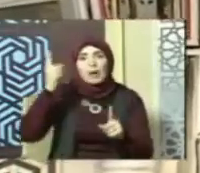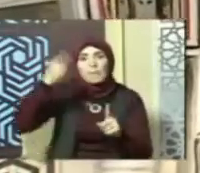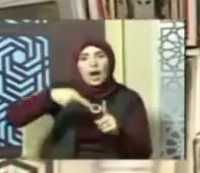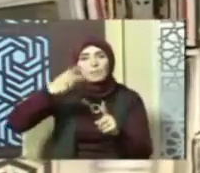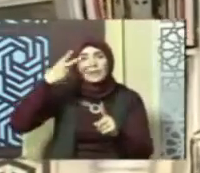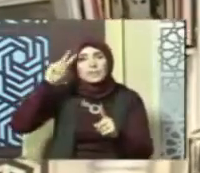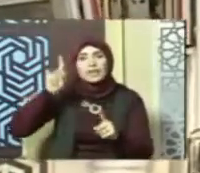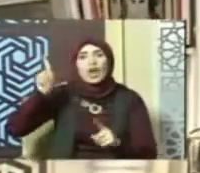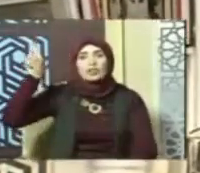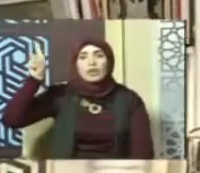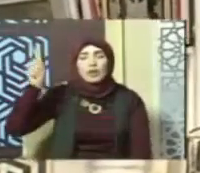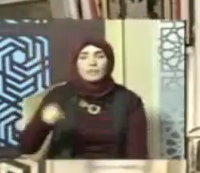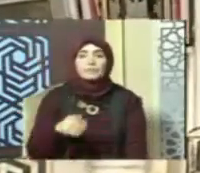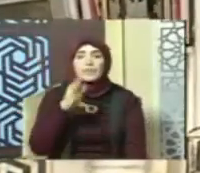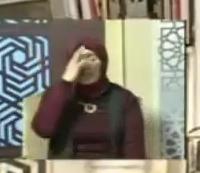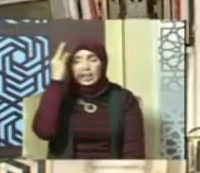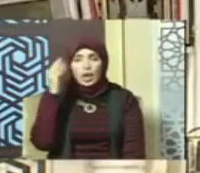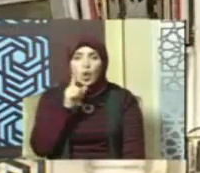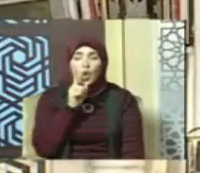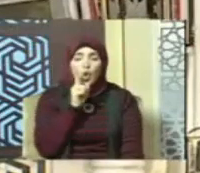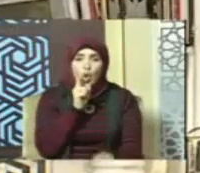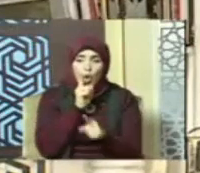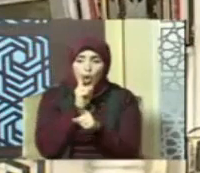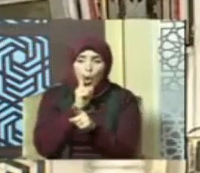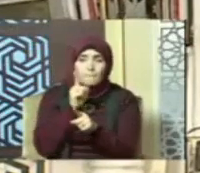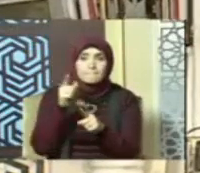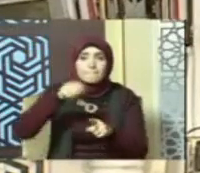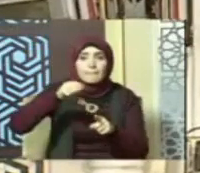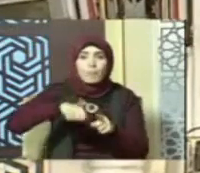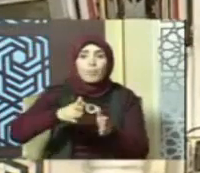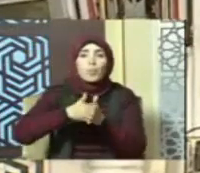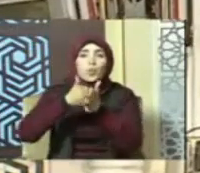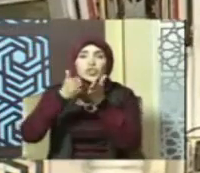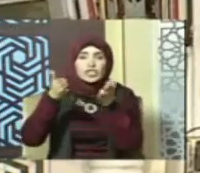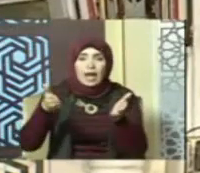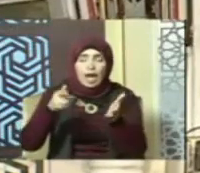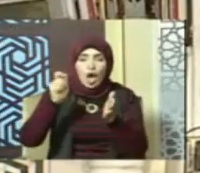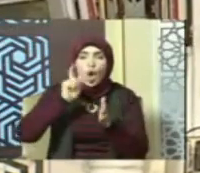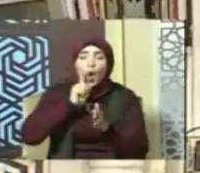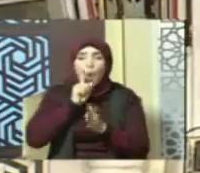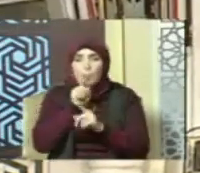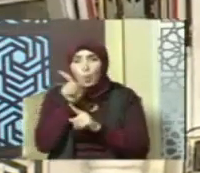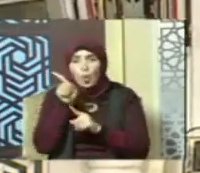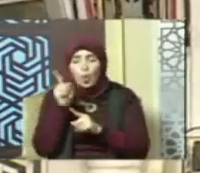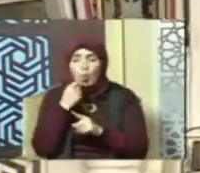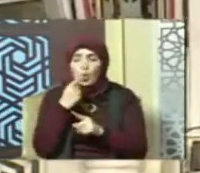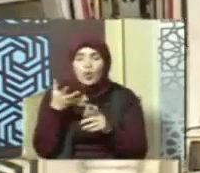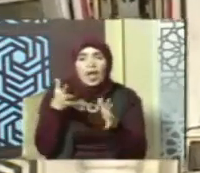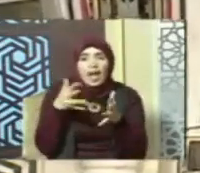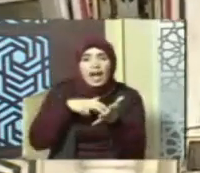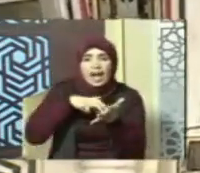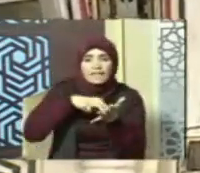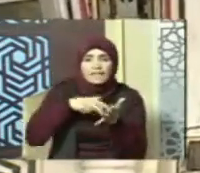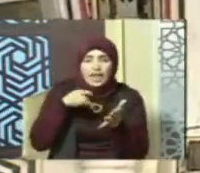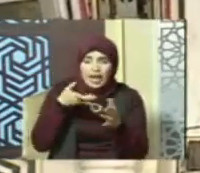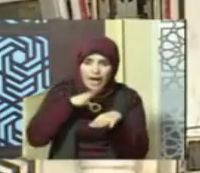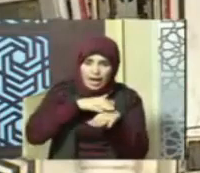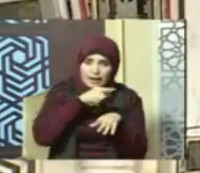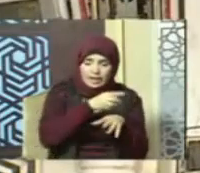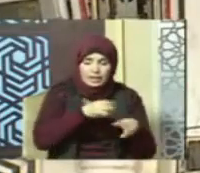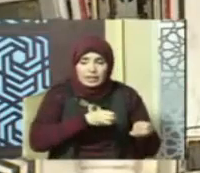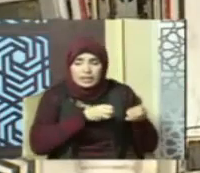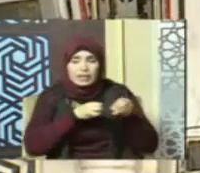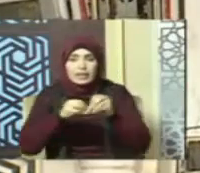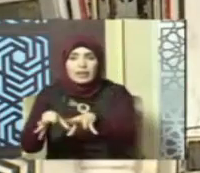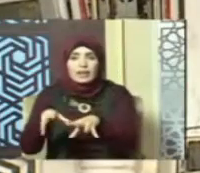الماء، ورب العزة يقول لأم موسى: فإذا خفت عليه فألقيه في اليم